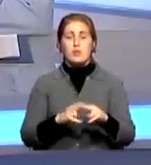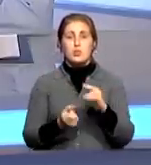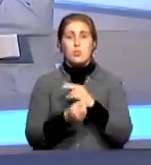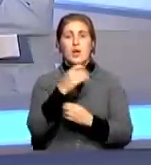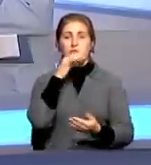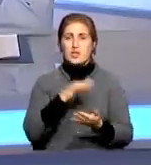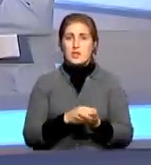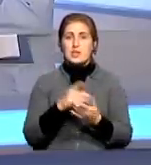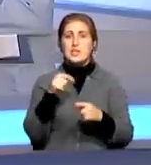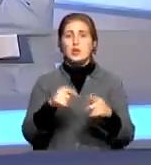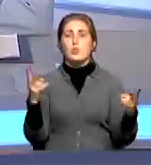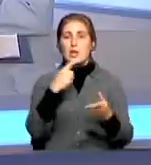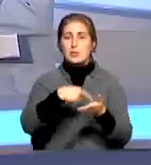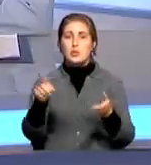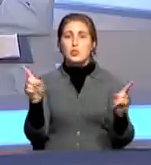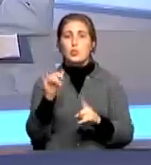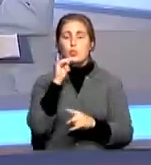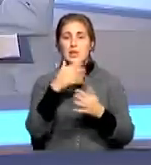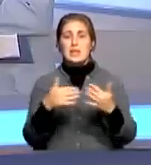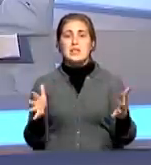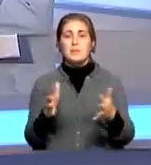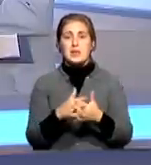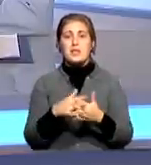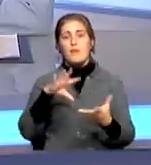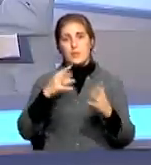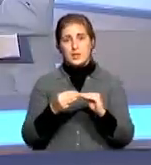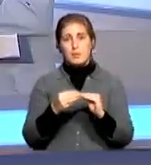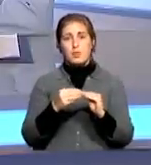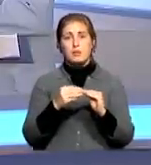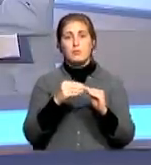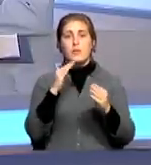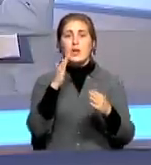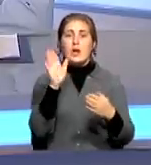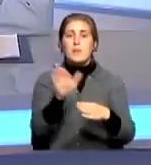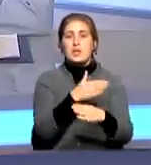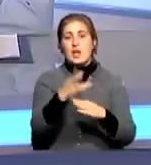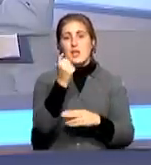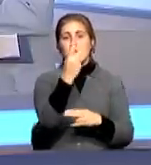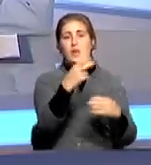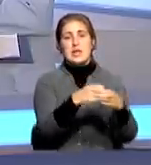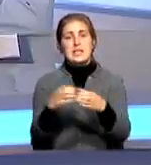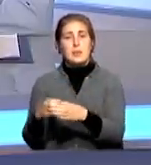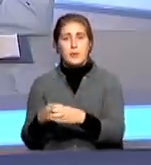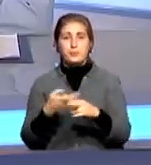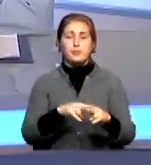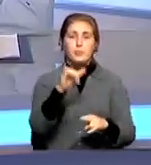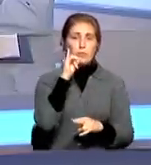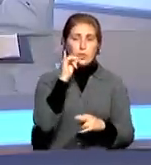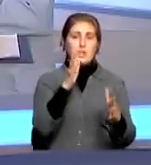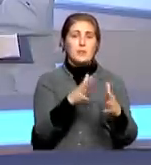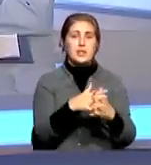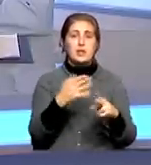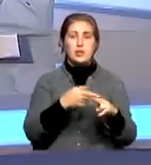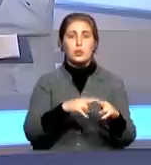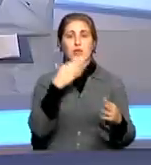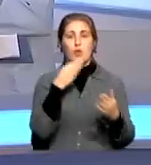нужно отметить, что курительные смеси, в принципе, подразделяются на два типа. Это курительные смеси, которые в